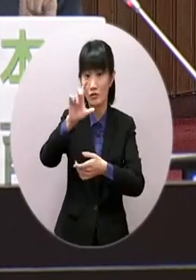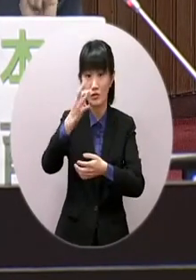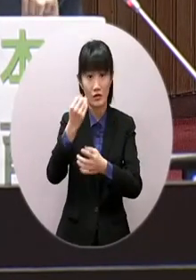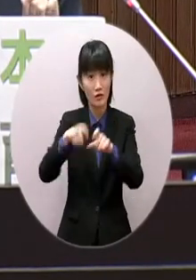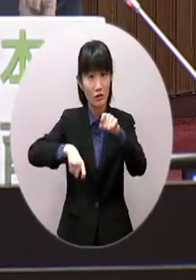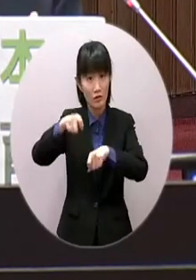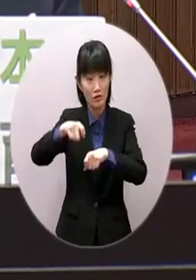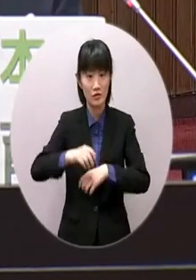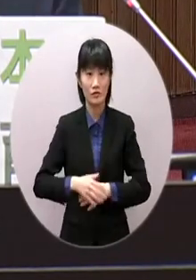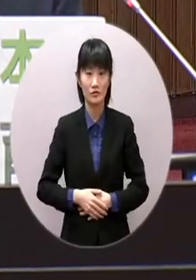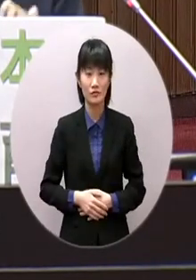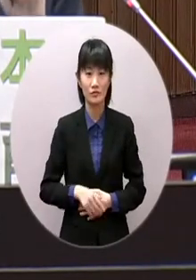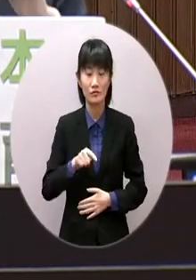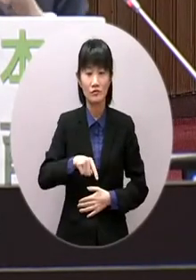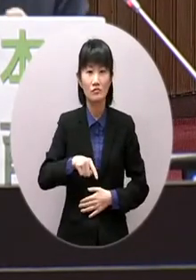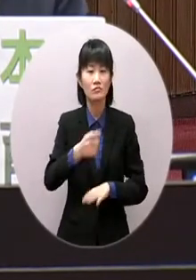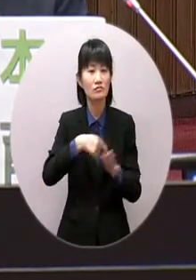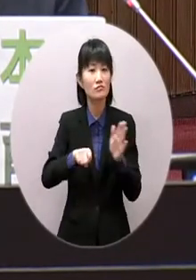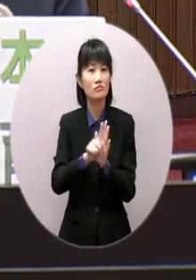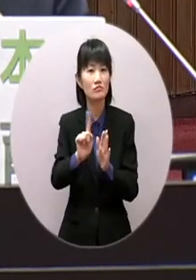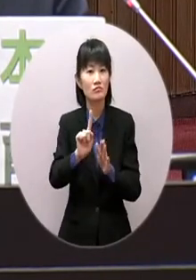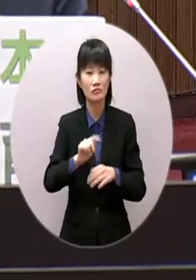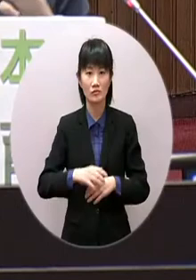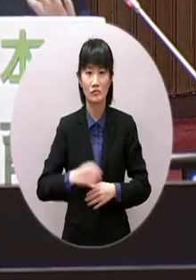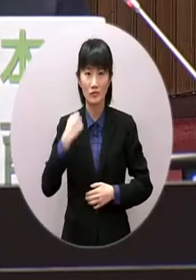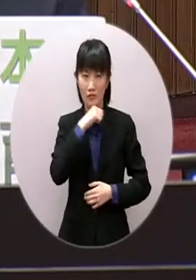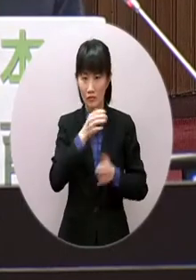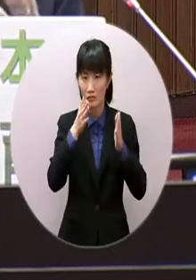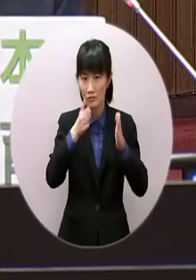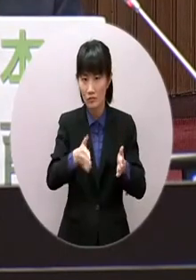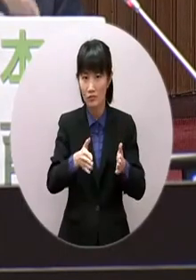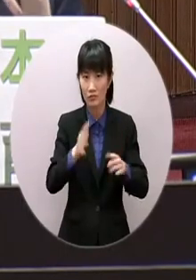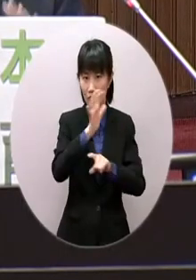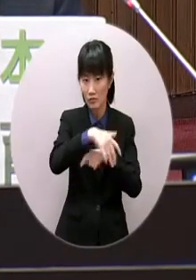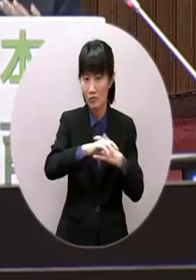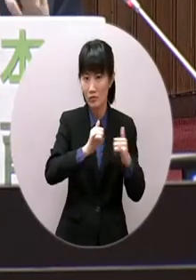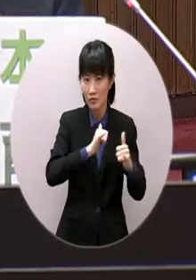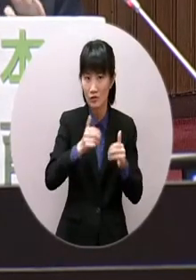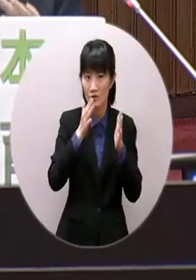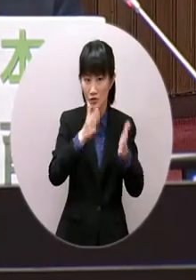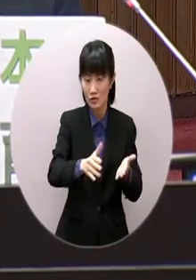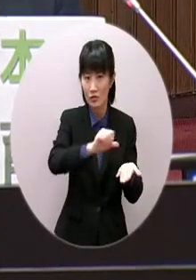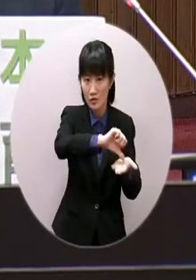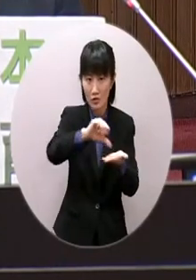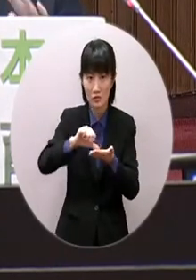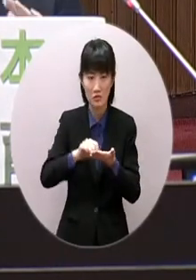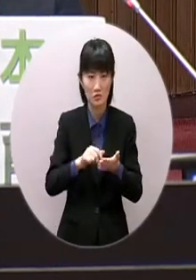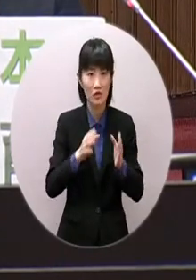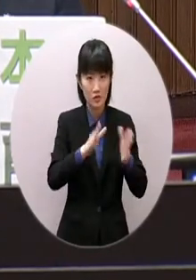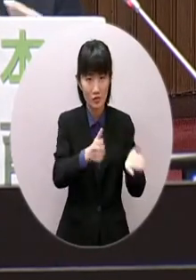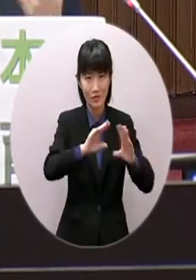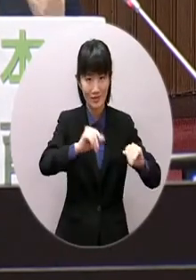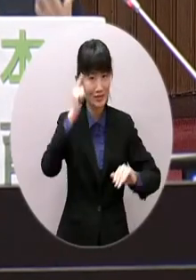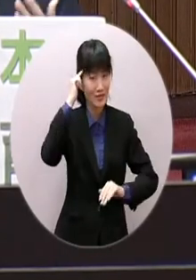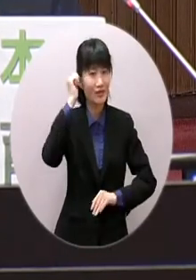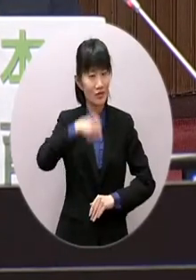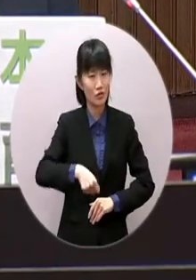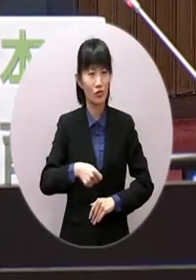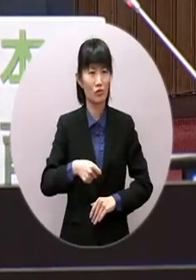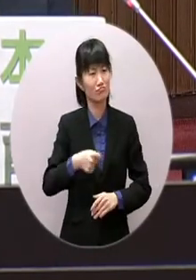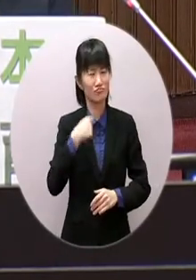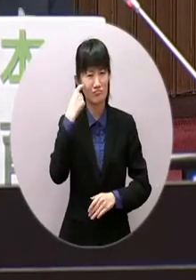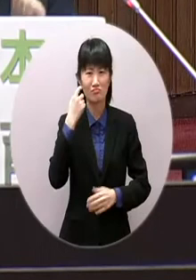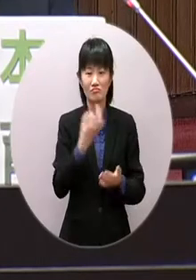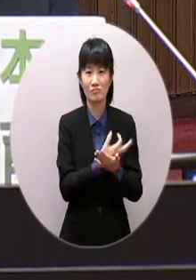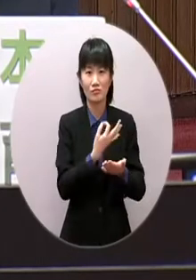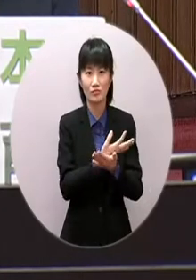我们受到美元的冲击，可是我们忽略了怎么样去扩展农民对地方地域的认同，这件事情我们要好好的